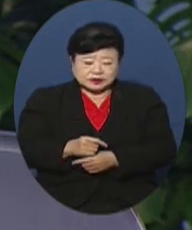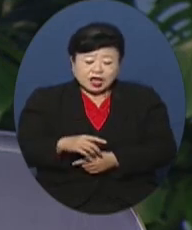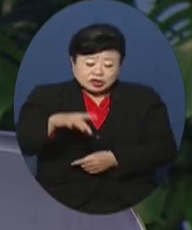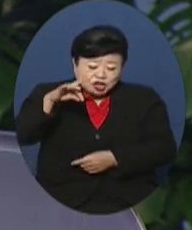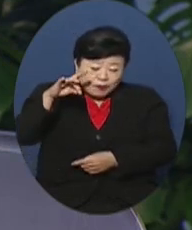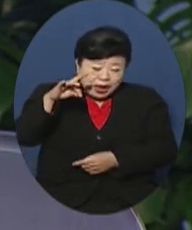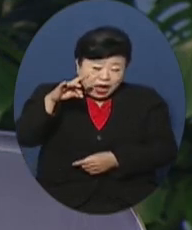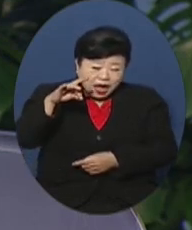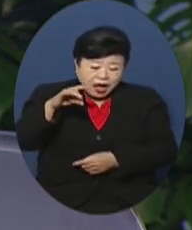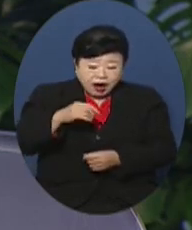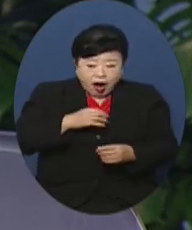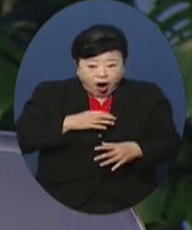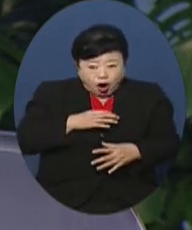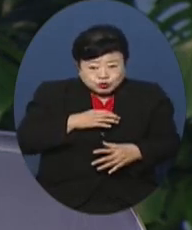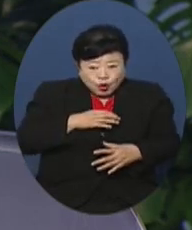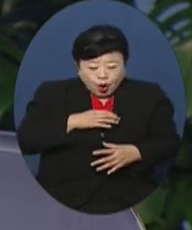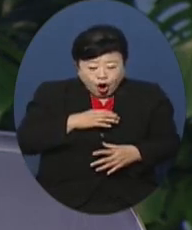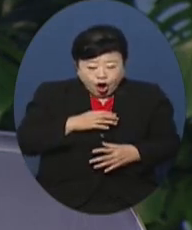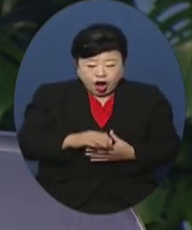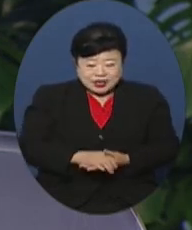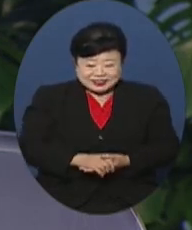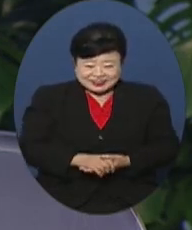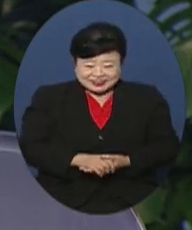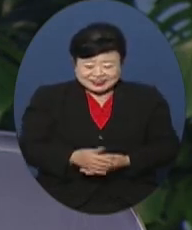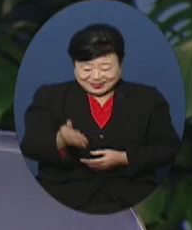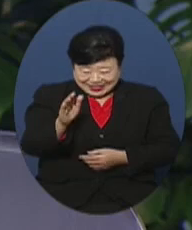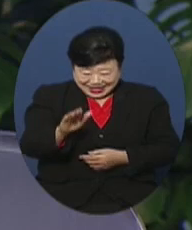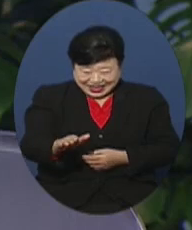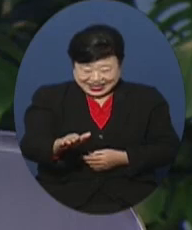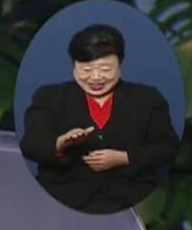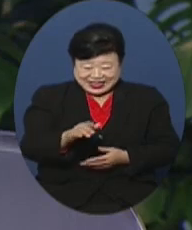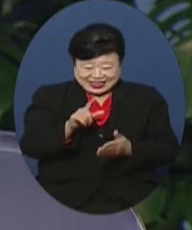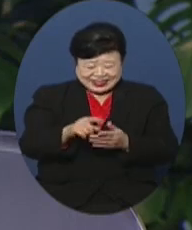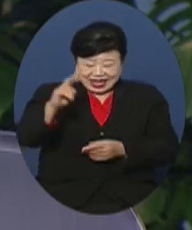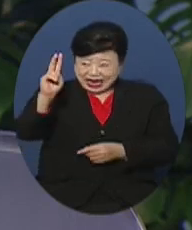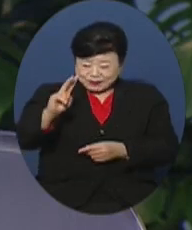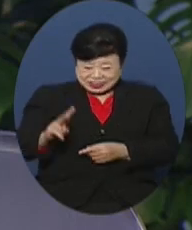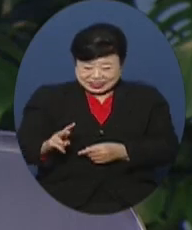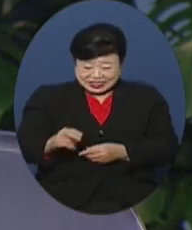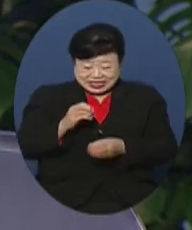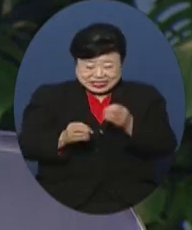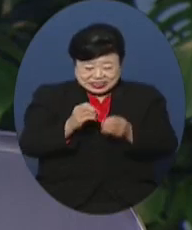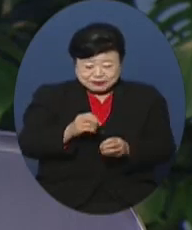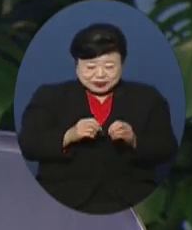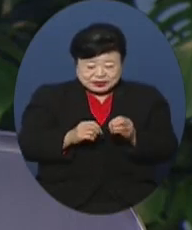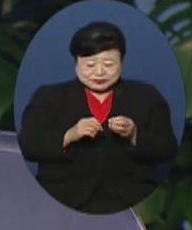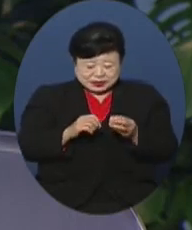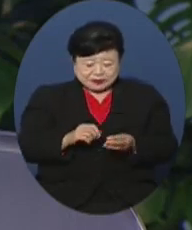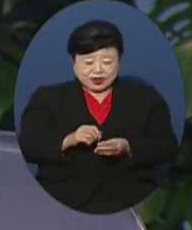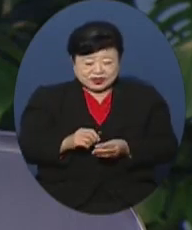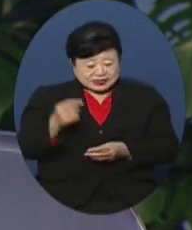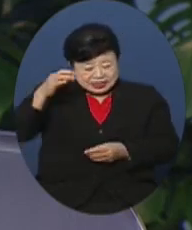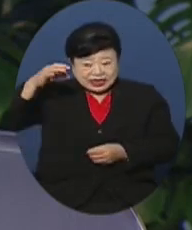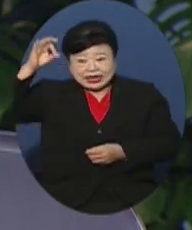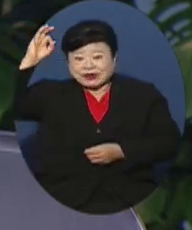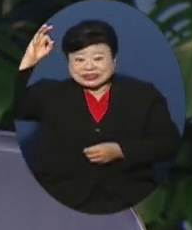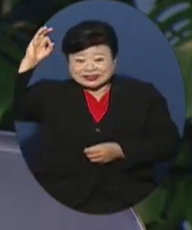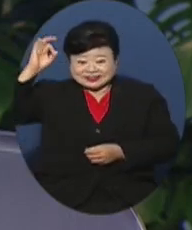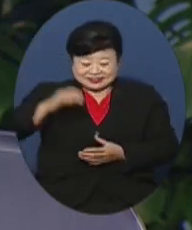처음엔 겁이 벌컥 났습니다. 그런데 그때 갑자기 시편 24편이